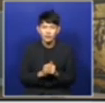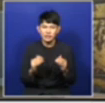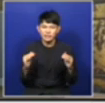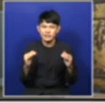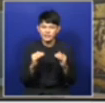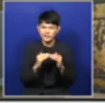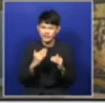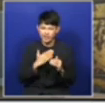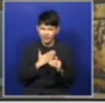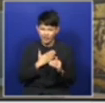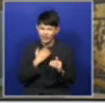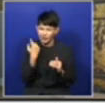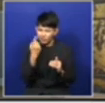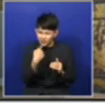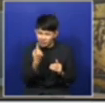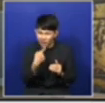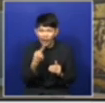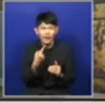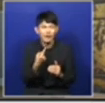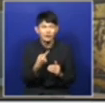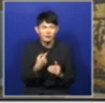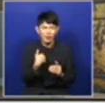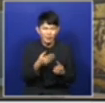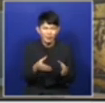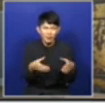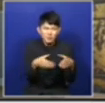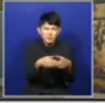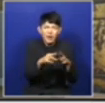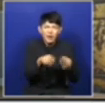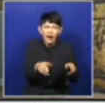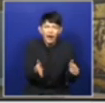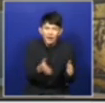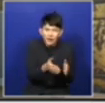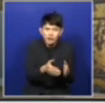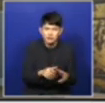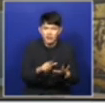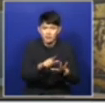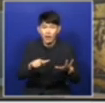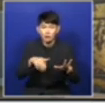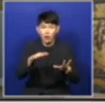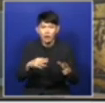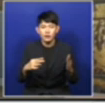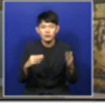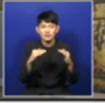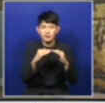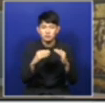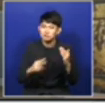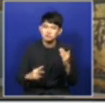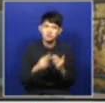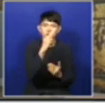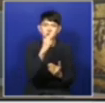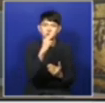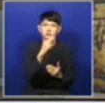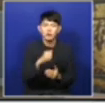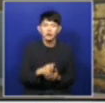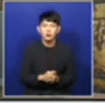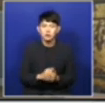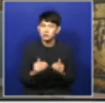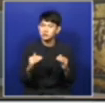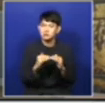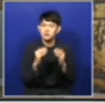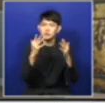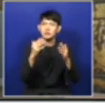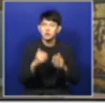ประกอบการรายเล็กรายน้อยที่มีสัดส่วนถึง3ล้านกว่าคนนั้นได้หายไปจากระบบและหมดสิทธิ์ในการที่จะยื่น